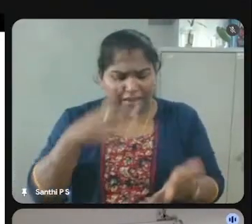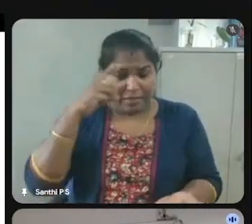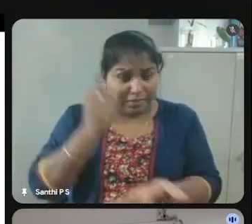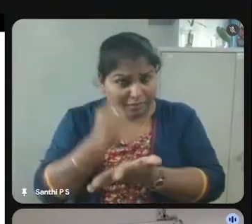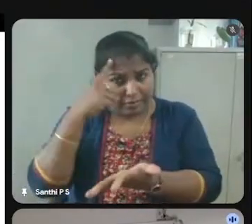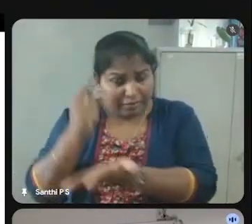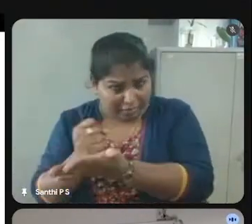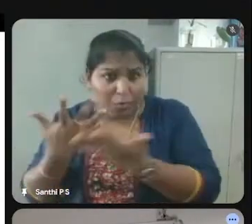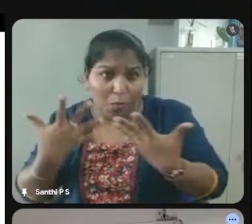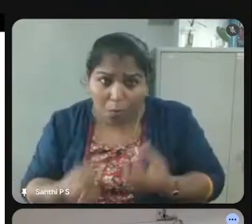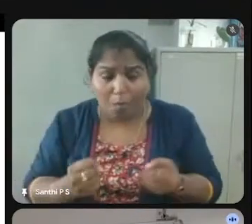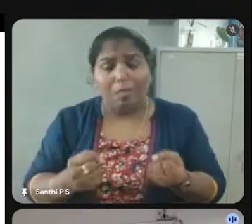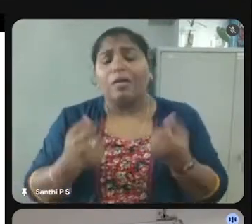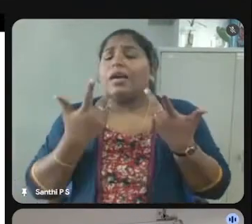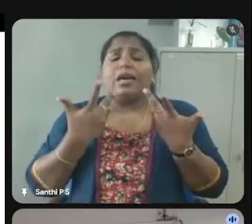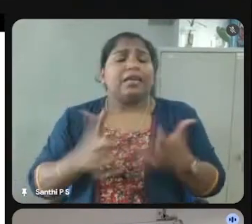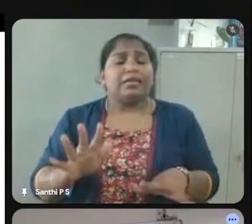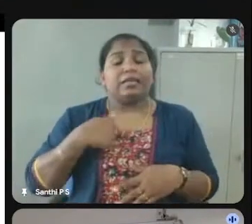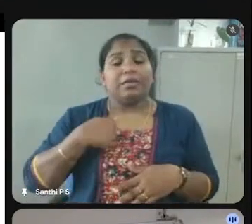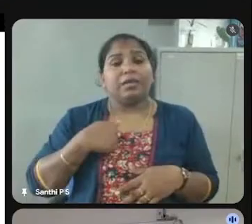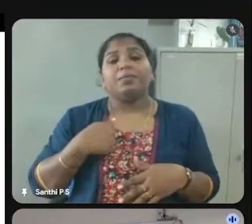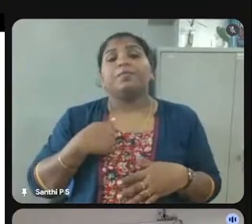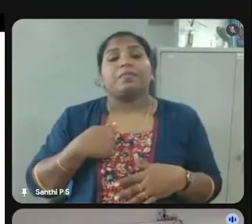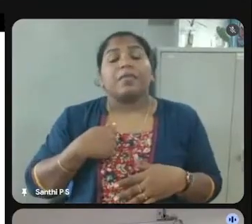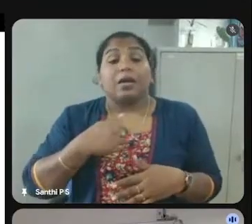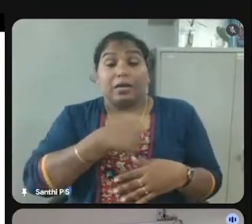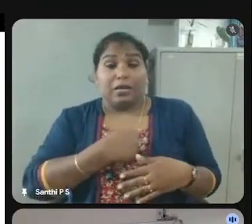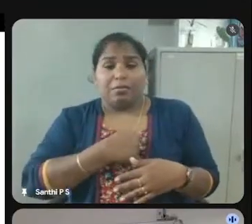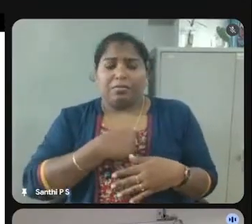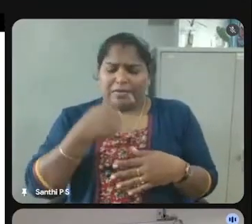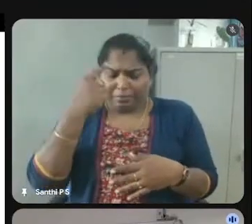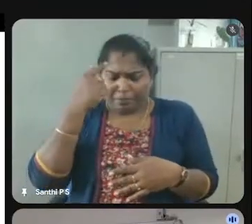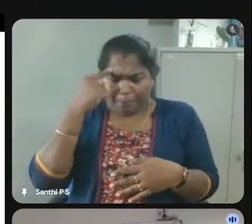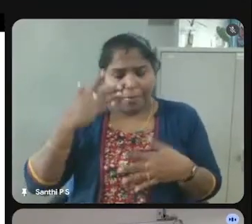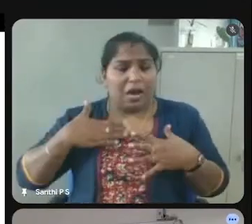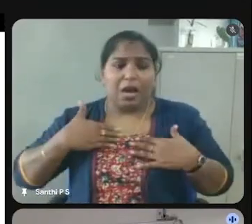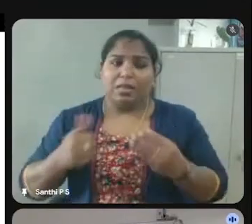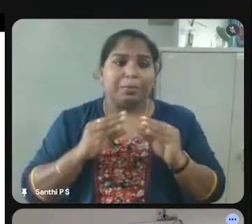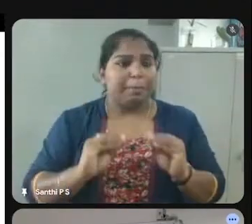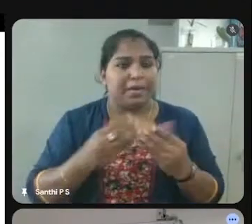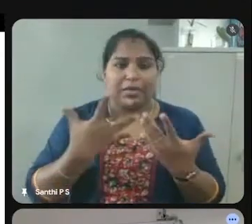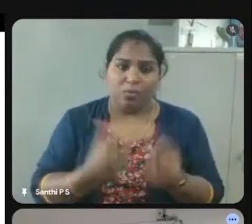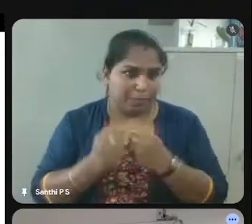തീരുമാനങ്ങൾ എടുക്കാനാണെന്നുണ്ടെങ്കിലും നമ്മുടെ മനസ്സിനെ പാകമാക്കുന്നതിനും മാനസികാരോഗ്യത്തിന് ഒരു പ്രധാനമായ